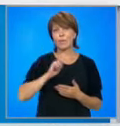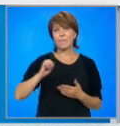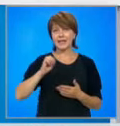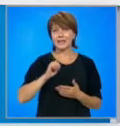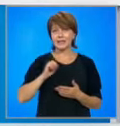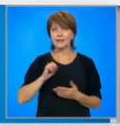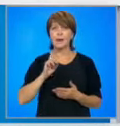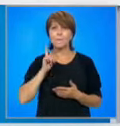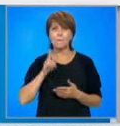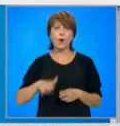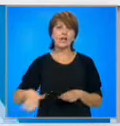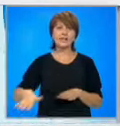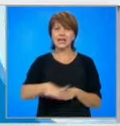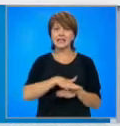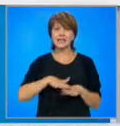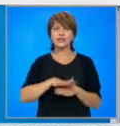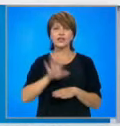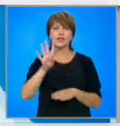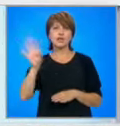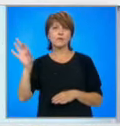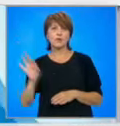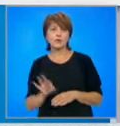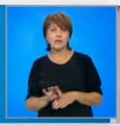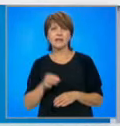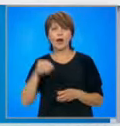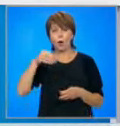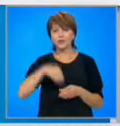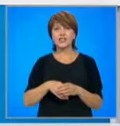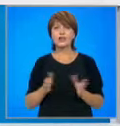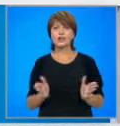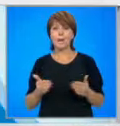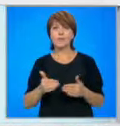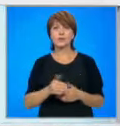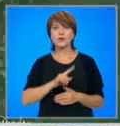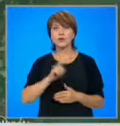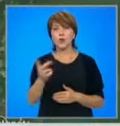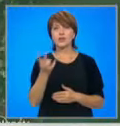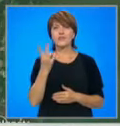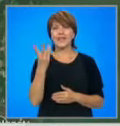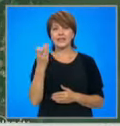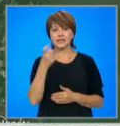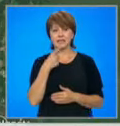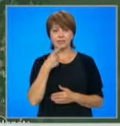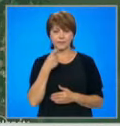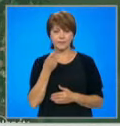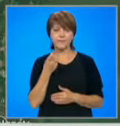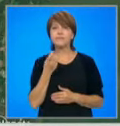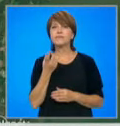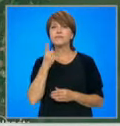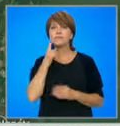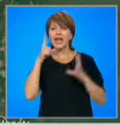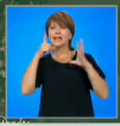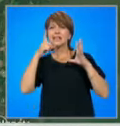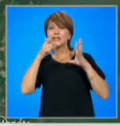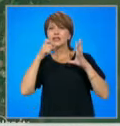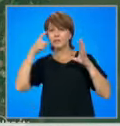заличат цели 4% от брутния вътрешен продукт на Европа до 2030 година. Сателитни снимки